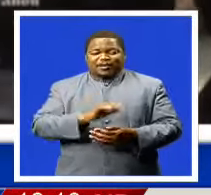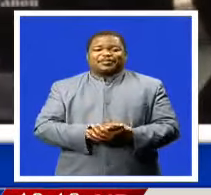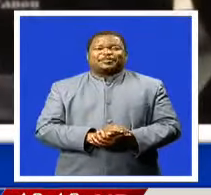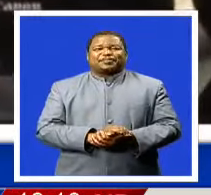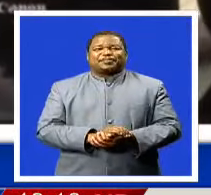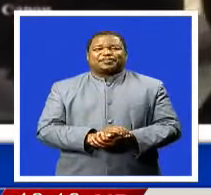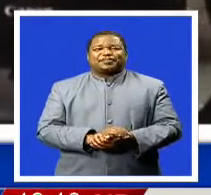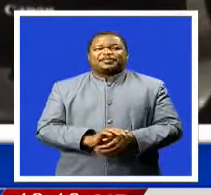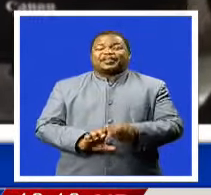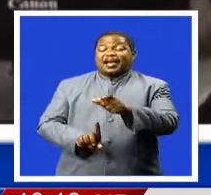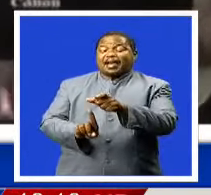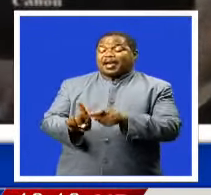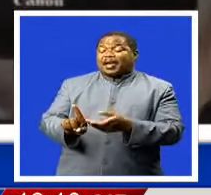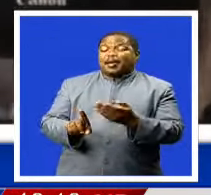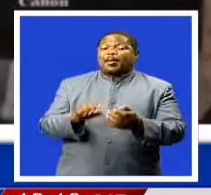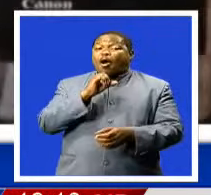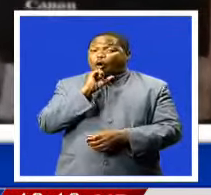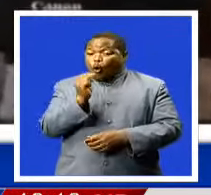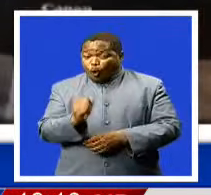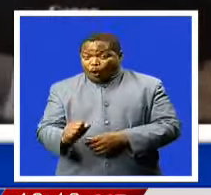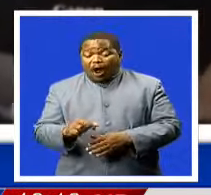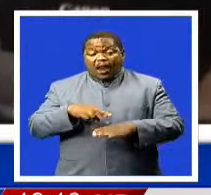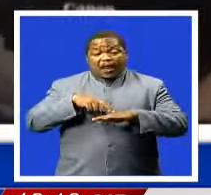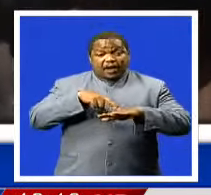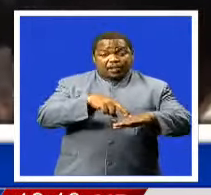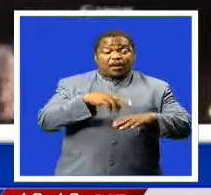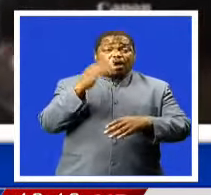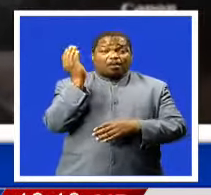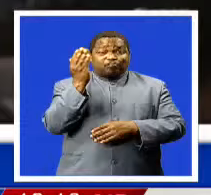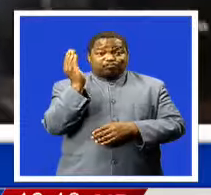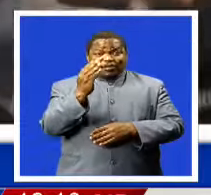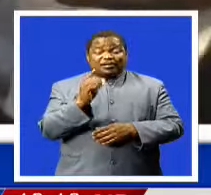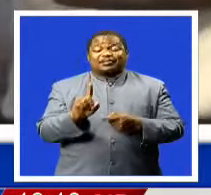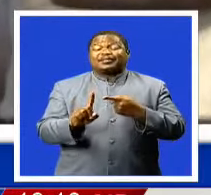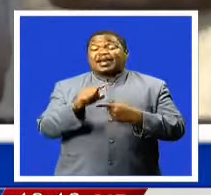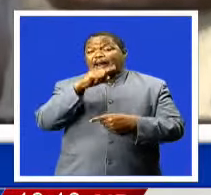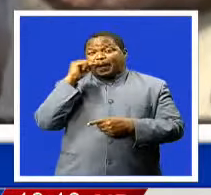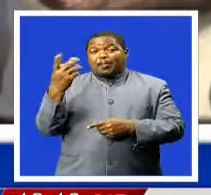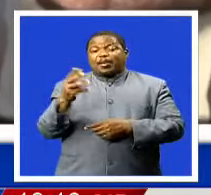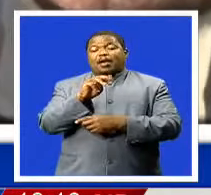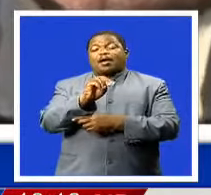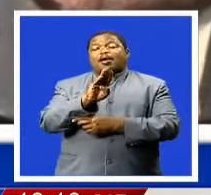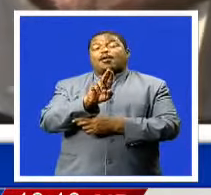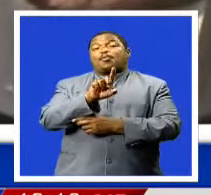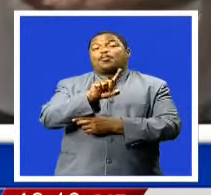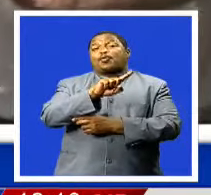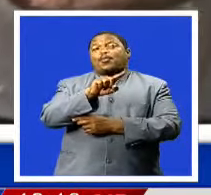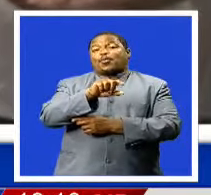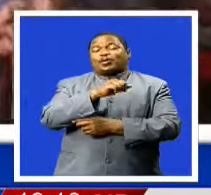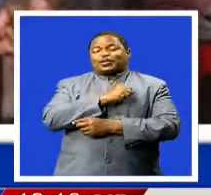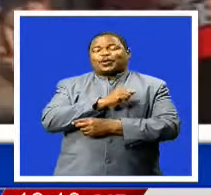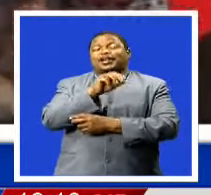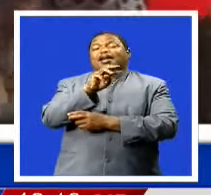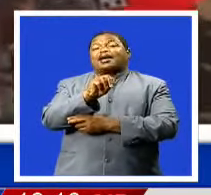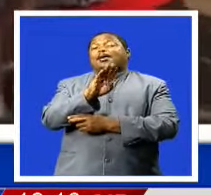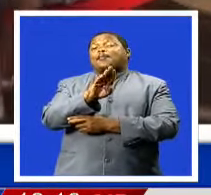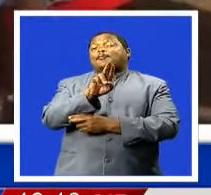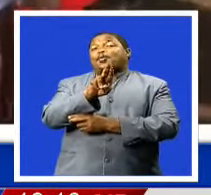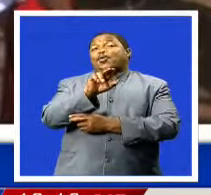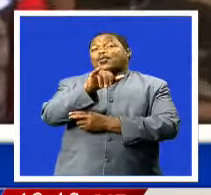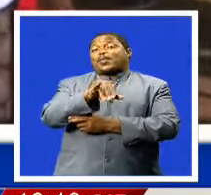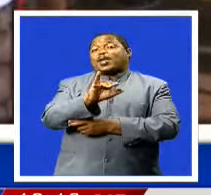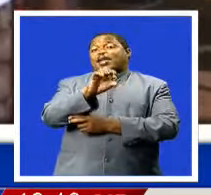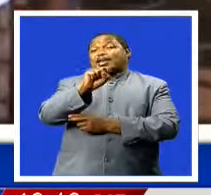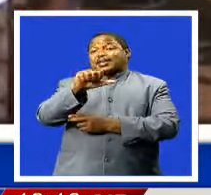nabomkhulu kanye nesive sasevusweni kube ngugogo Titopi Mbuyisa yena ke ubongile ezinyaneni washo